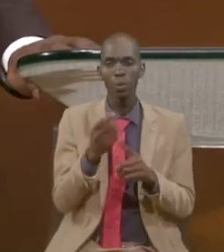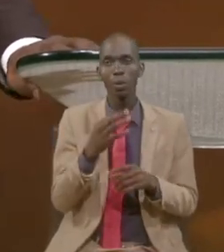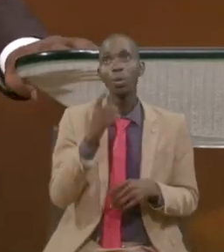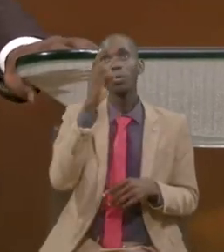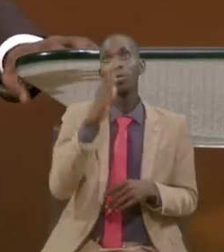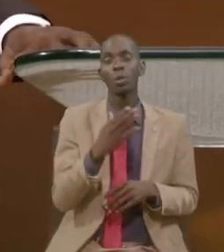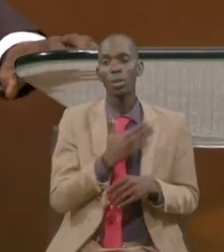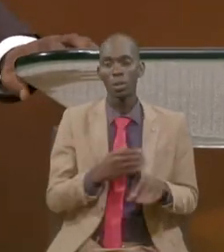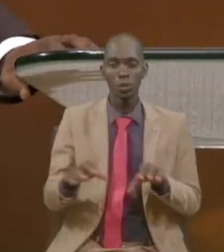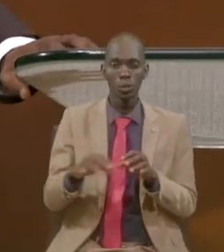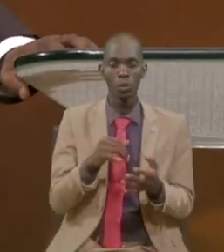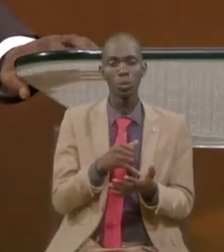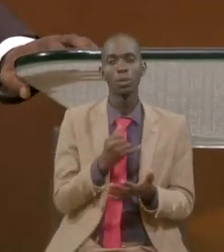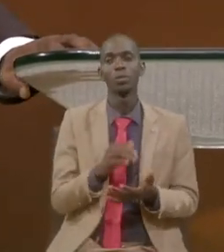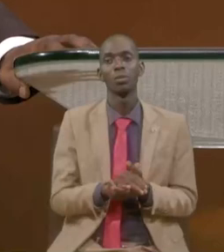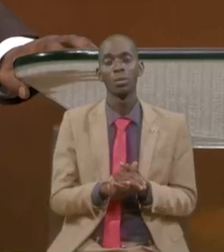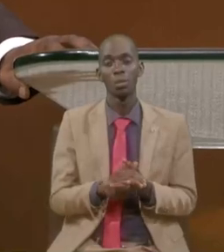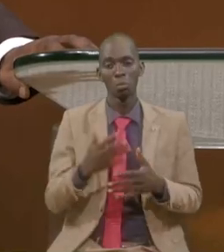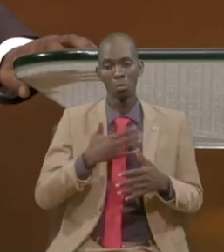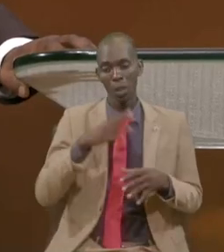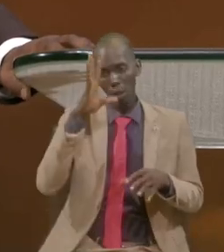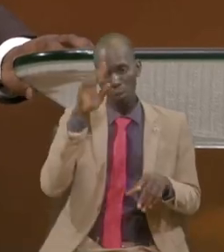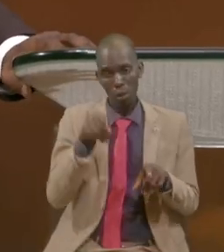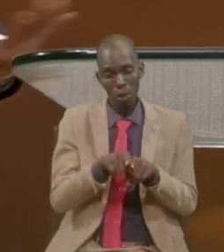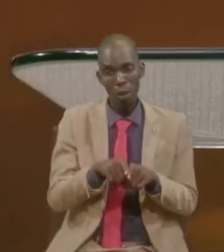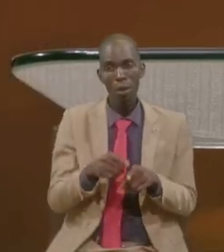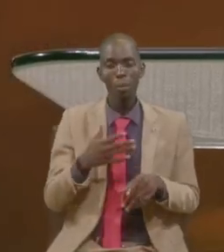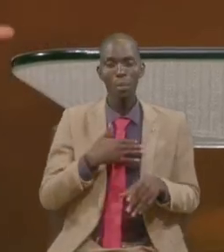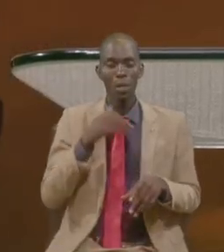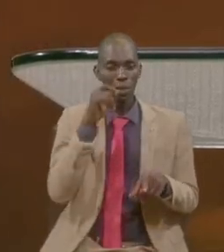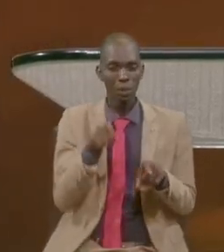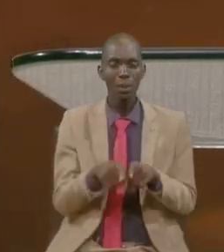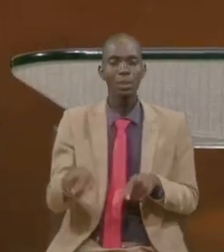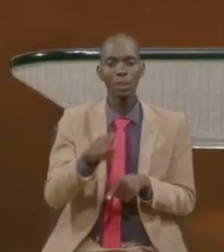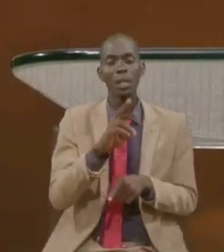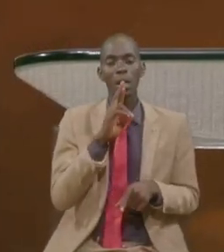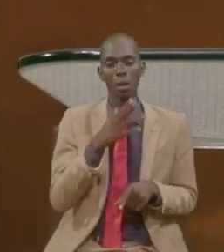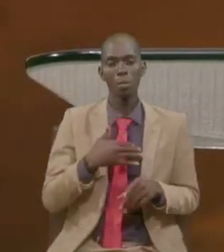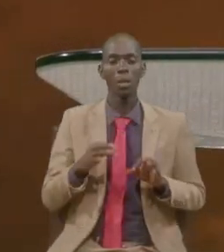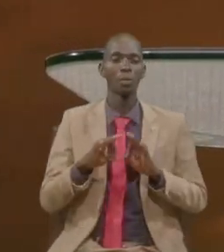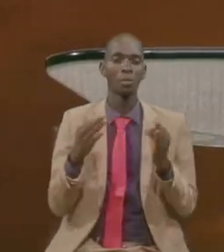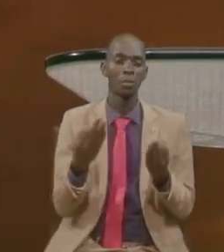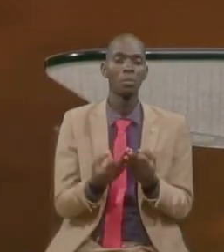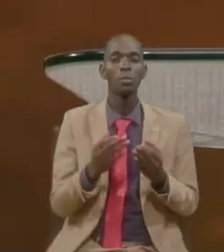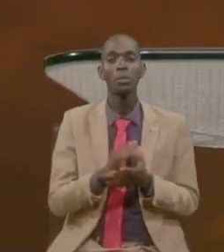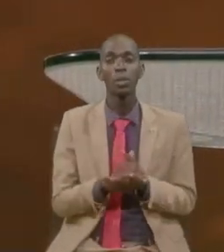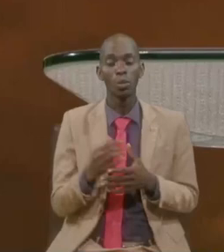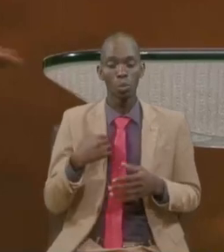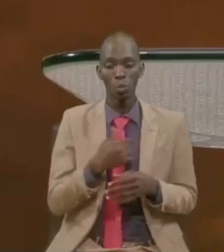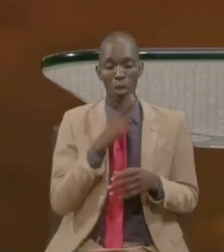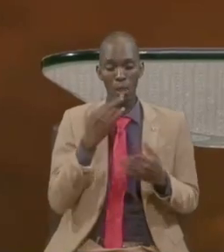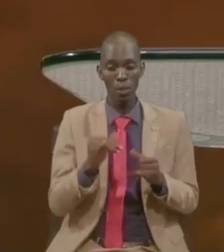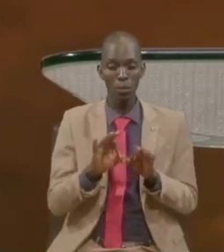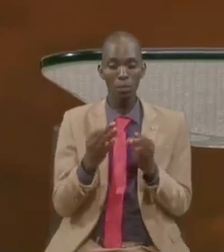Dieu et pratiquent la parole sont ma mère, mes frères et mes sœurs. Nous constituons la famille de